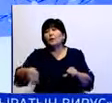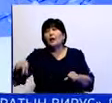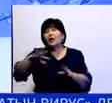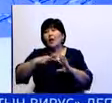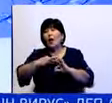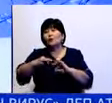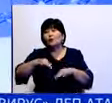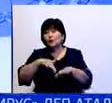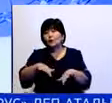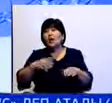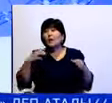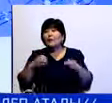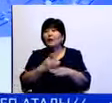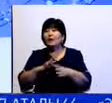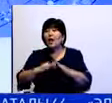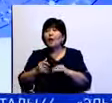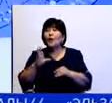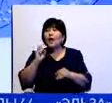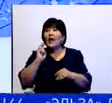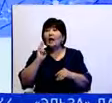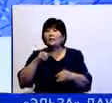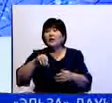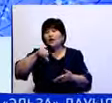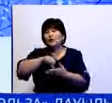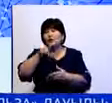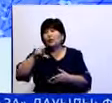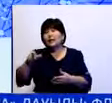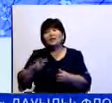аудандарда өткізіліп, партия тарапынан ауыл әкімдерінің түсетін кандидаттардың есімі жарияланды.